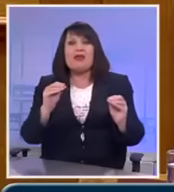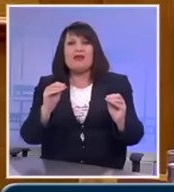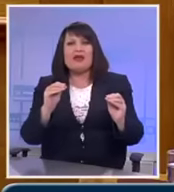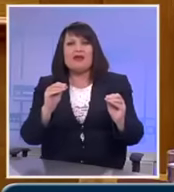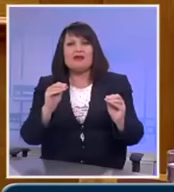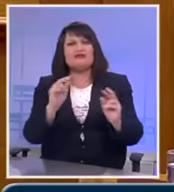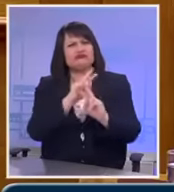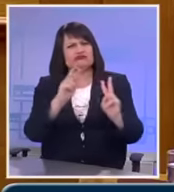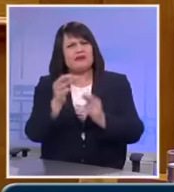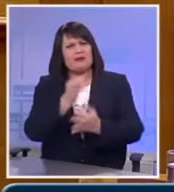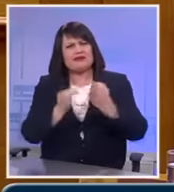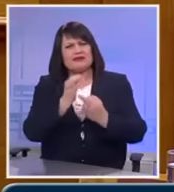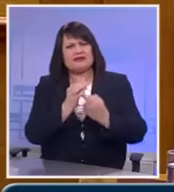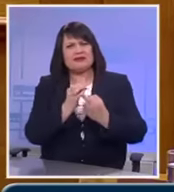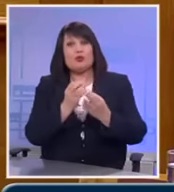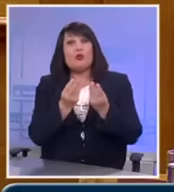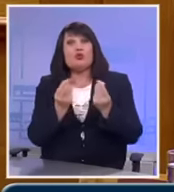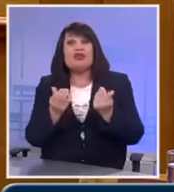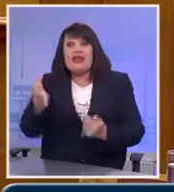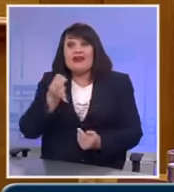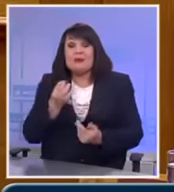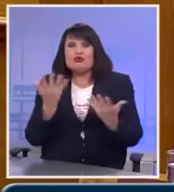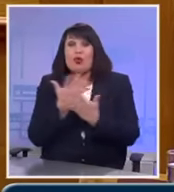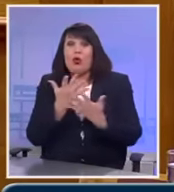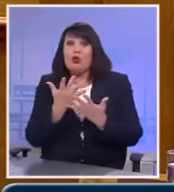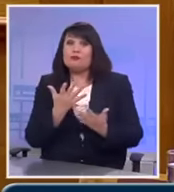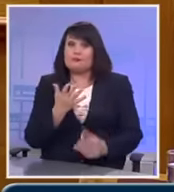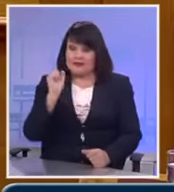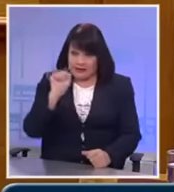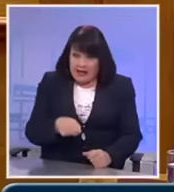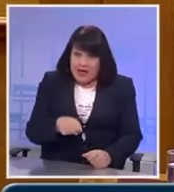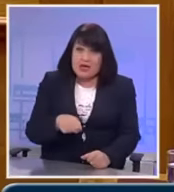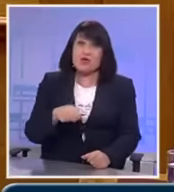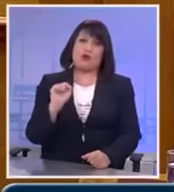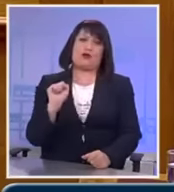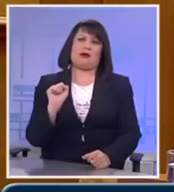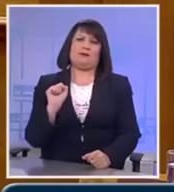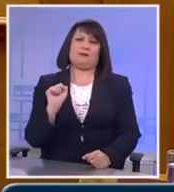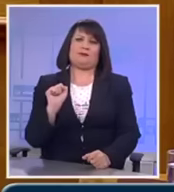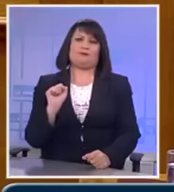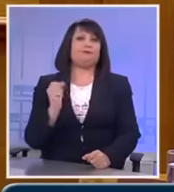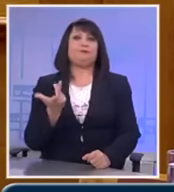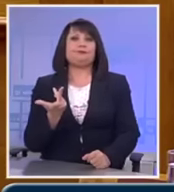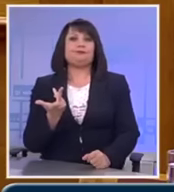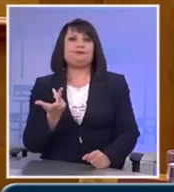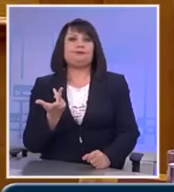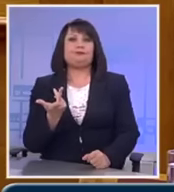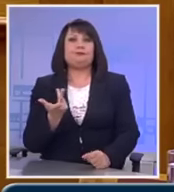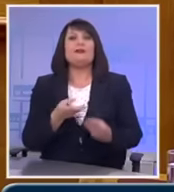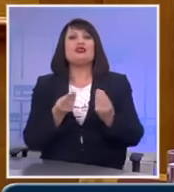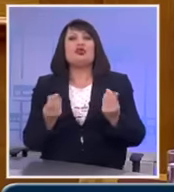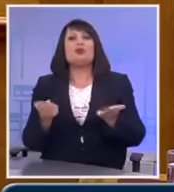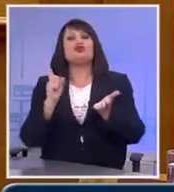όχι και τόσο γιατί ταμπακέρα να μας πείτε συμφωνείτε ή διαφωνείτε με το ότι